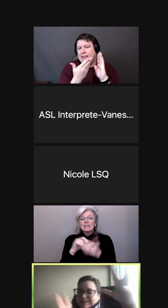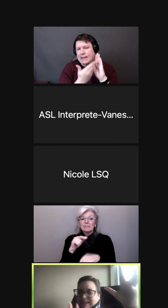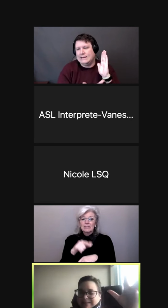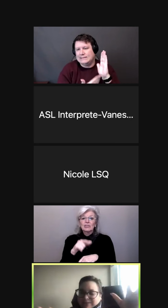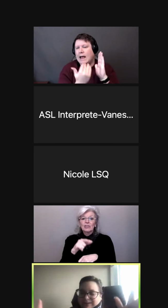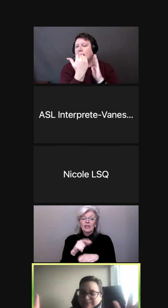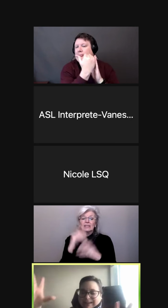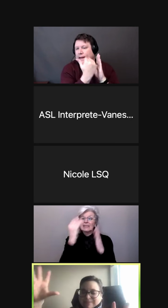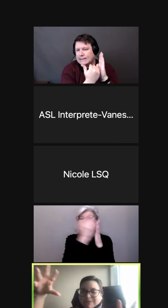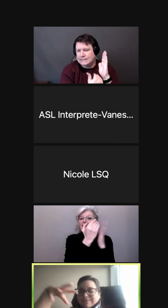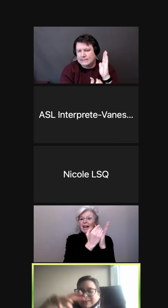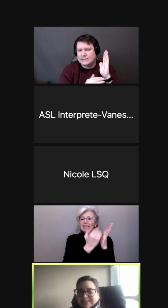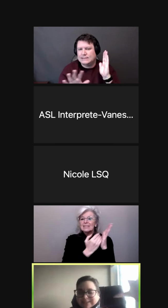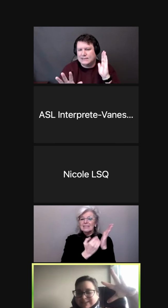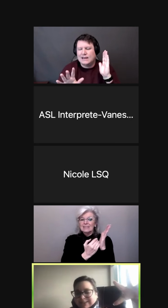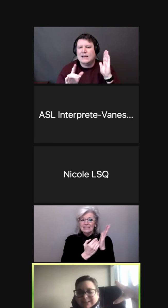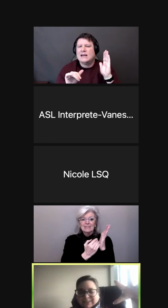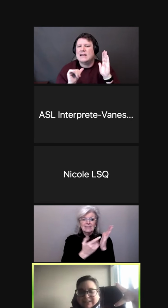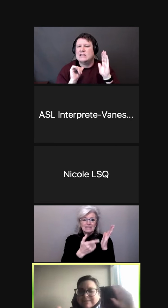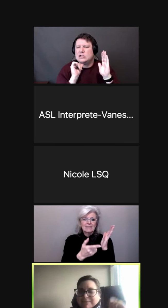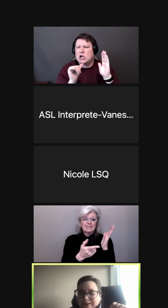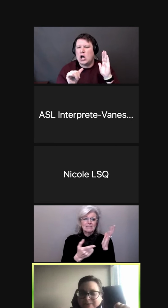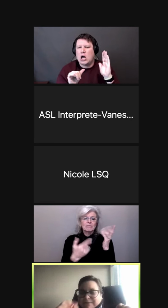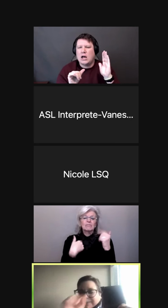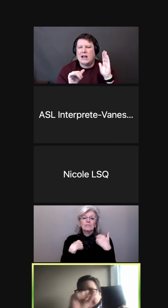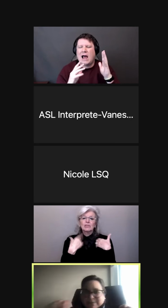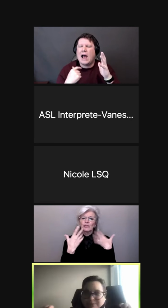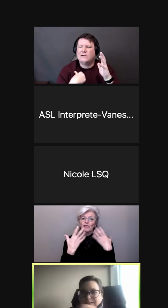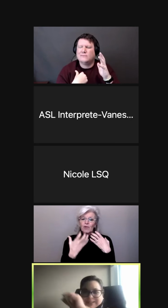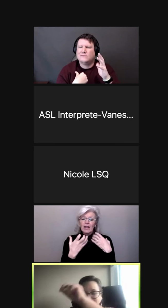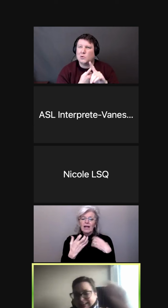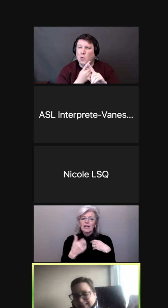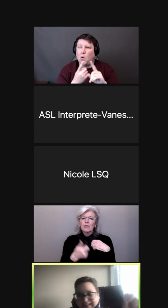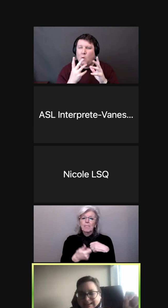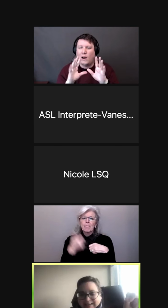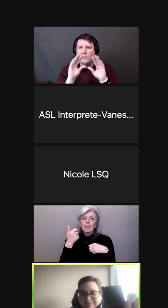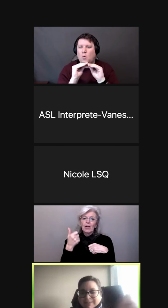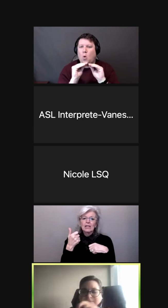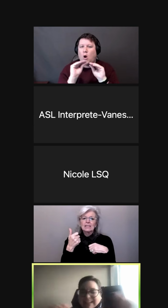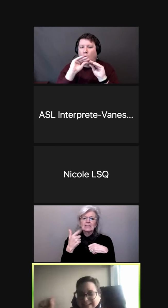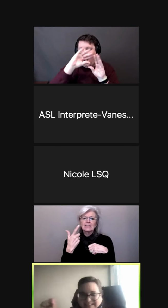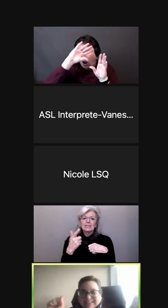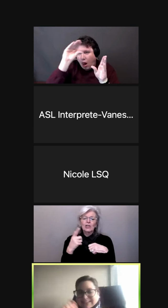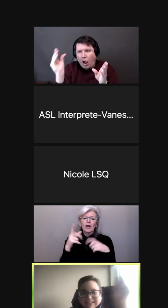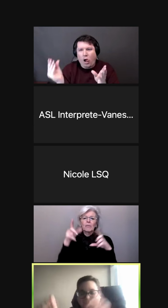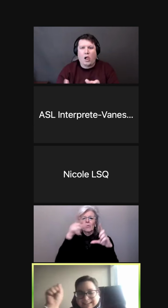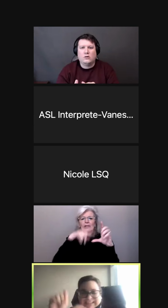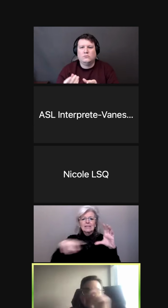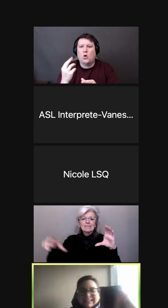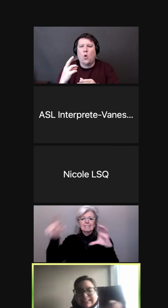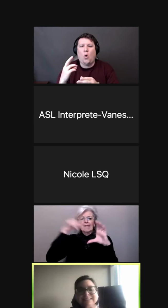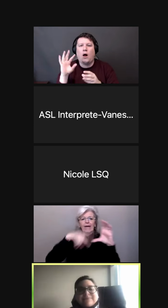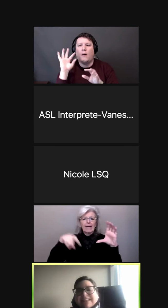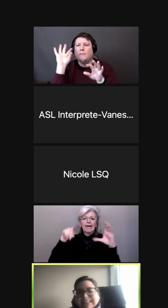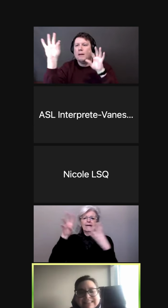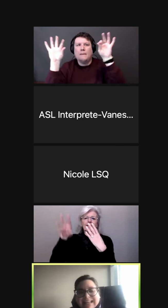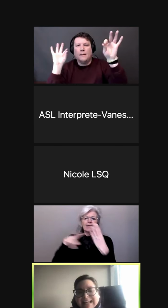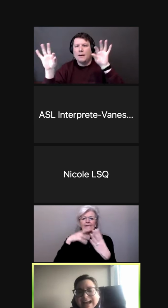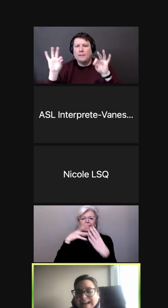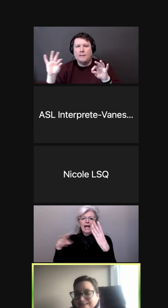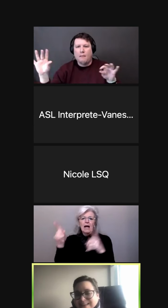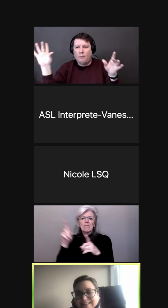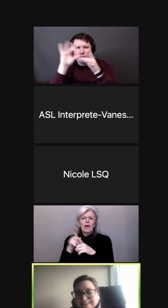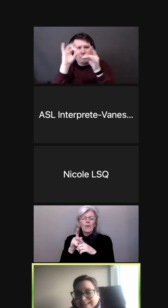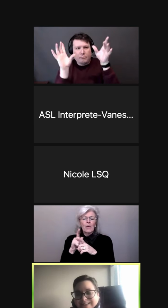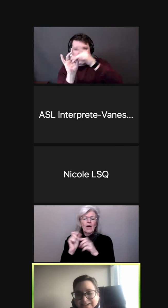liste, et je voulais que ce soit plus un cercle, un tableau avec des